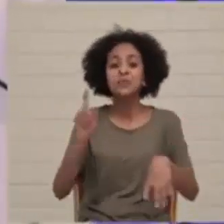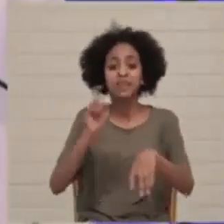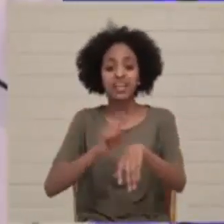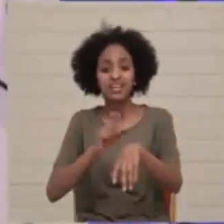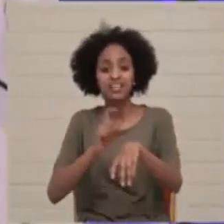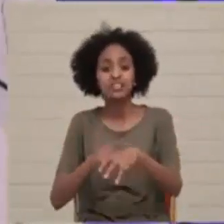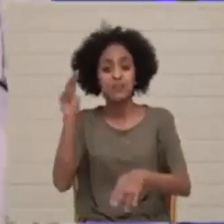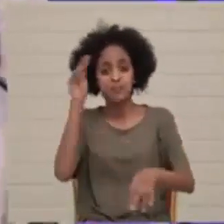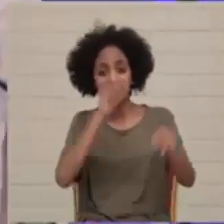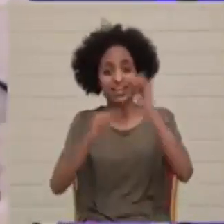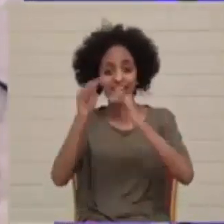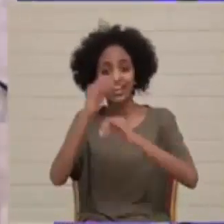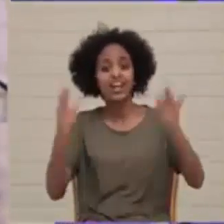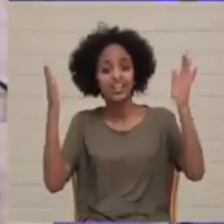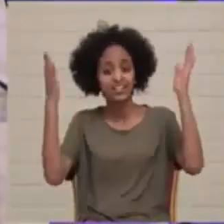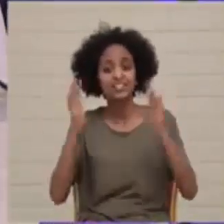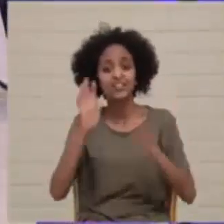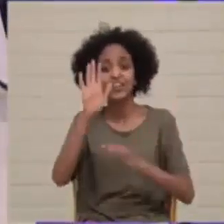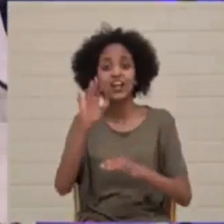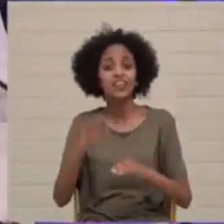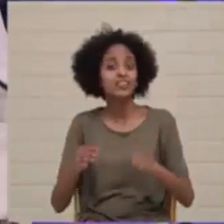በጊዜው መከራ ተስፋህን